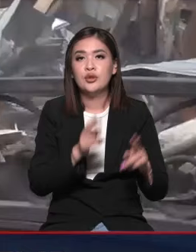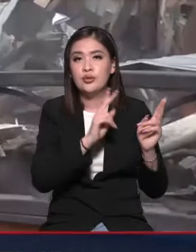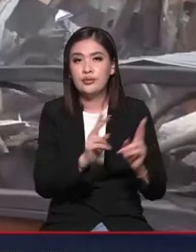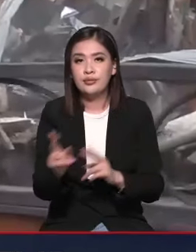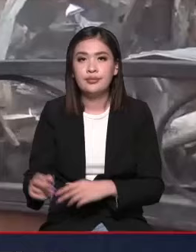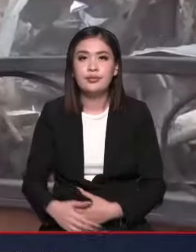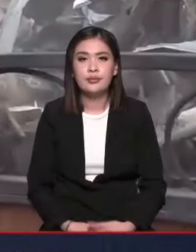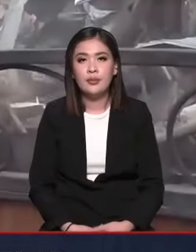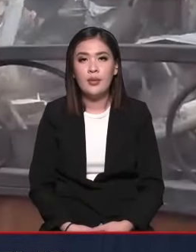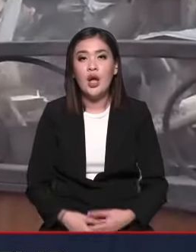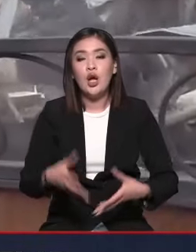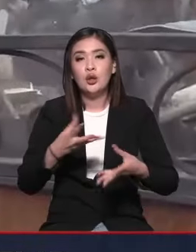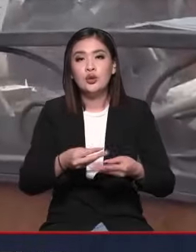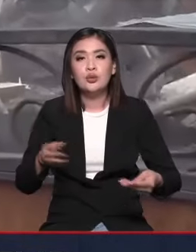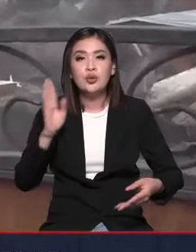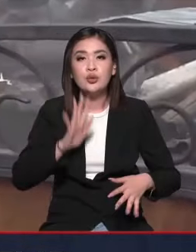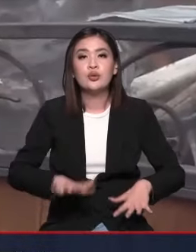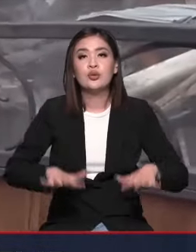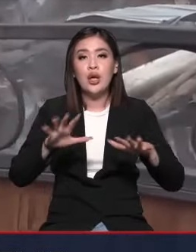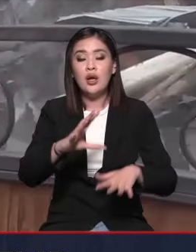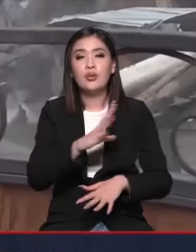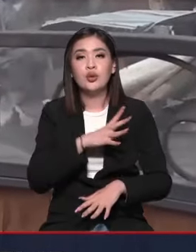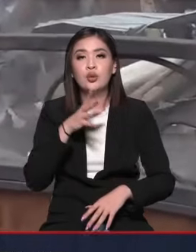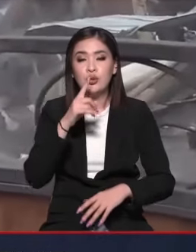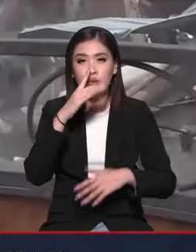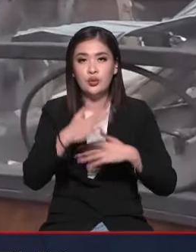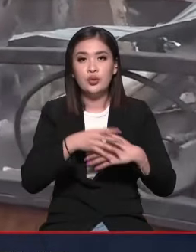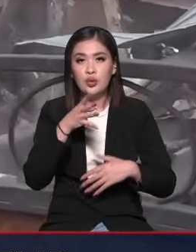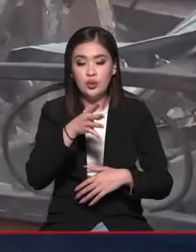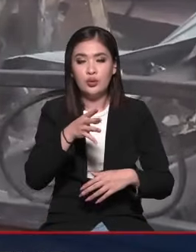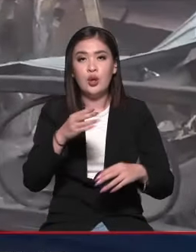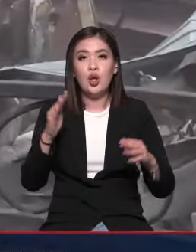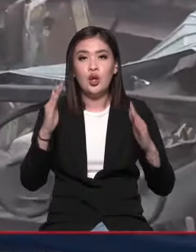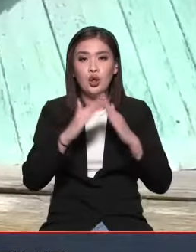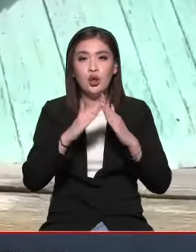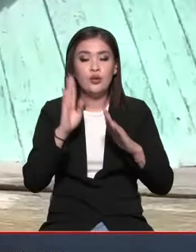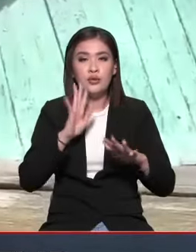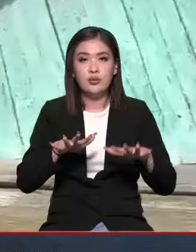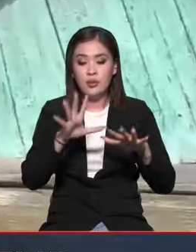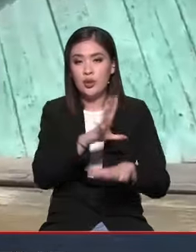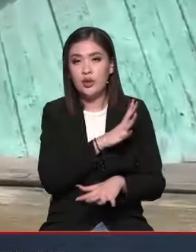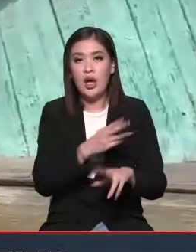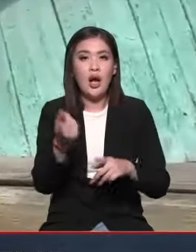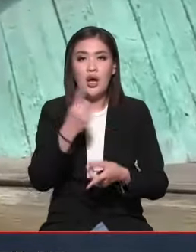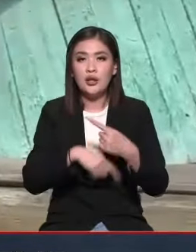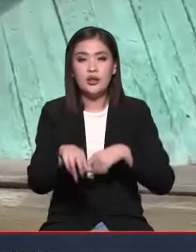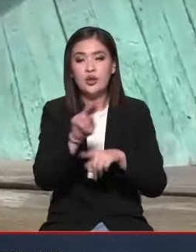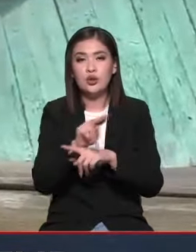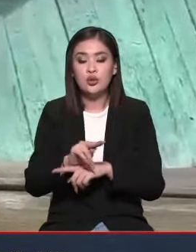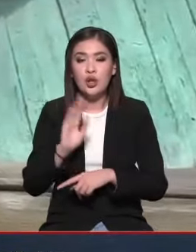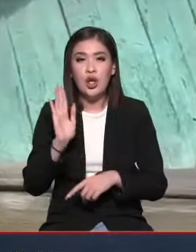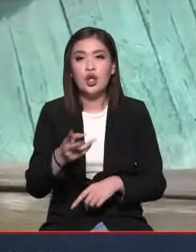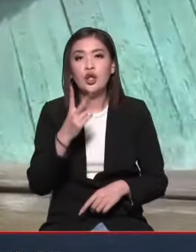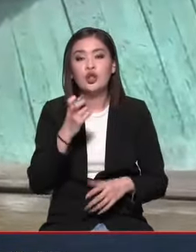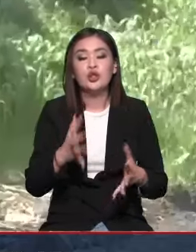жүр. Көктемгі тасқын кезінде өңірде 4000-ға жуық үйді су басты. Оның жартысына жуығы қайта жөнделеді. Бүгінге дейін